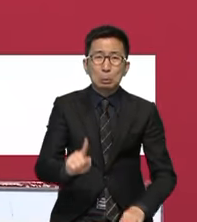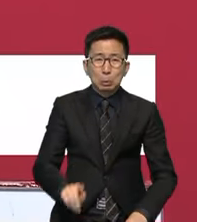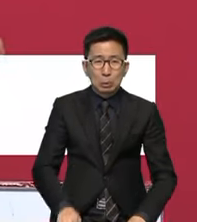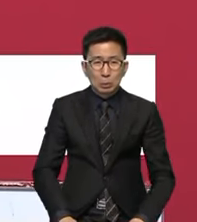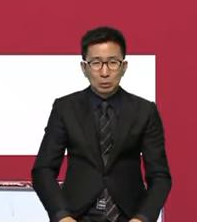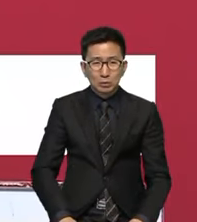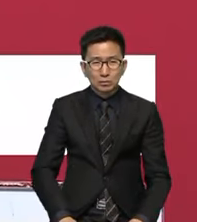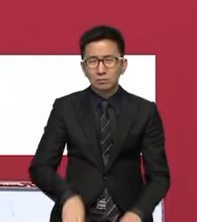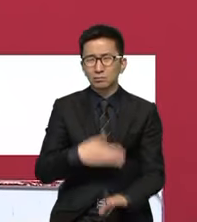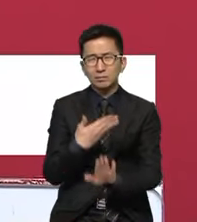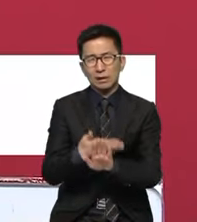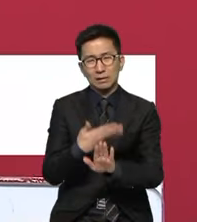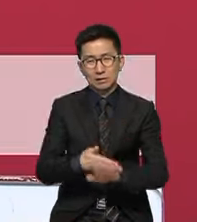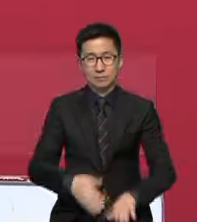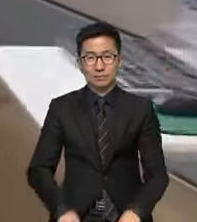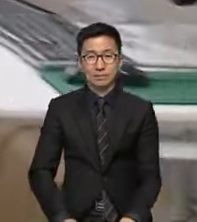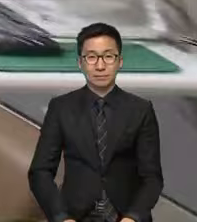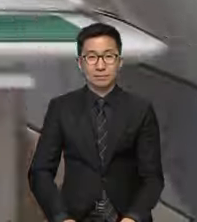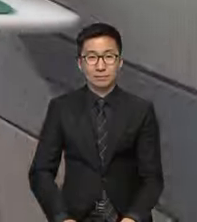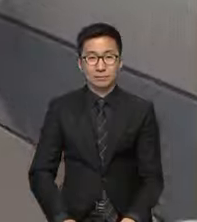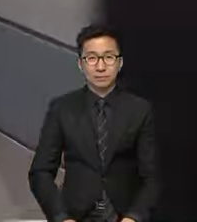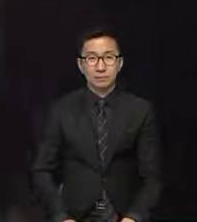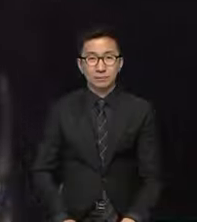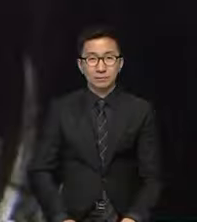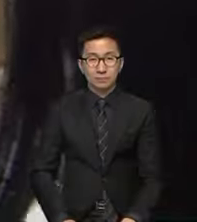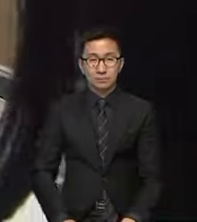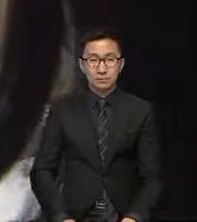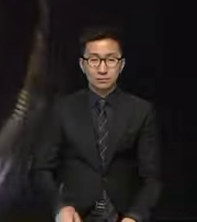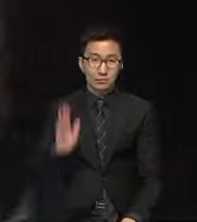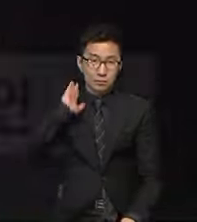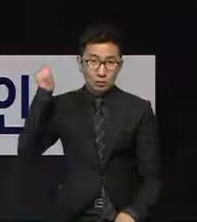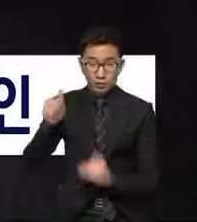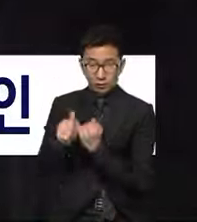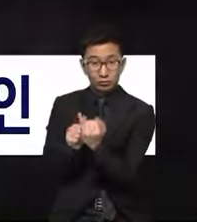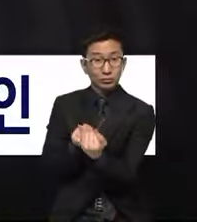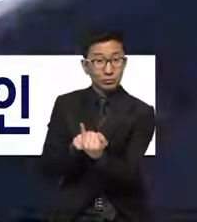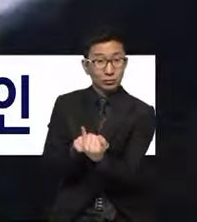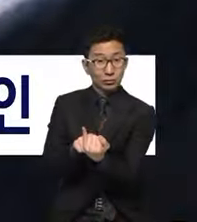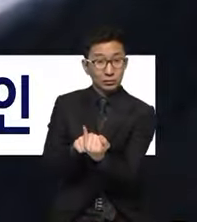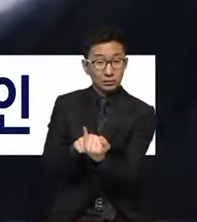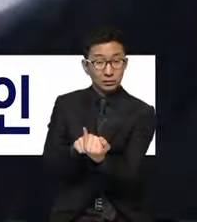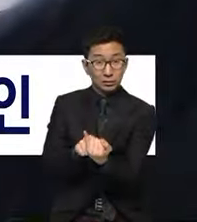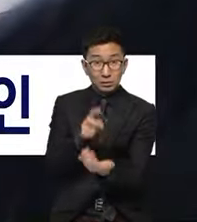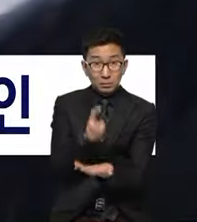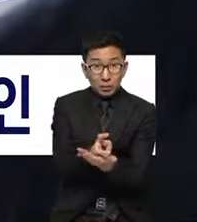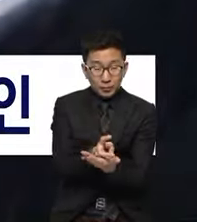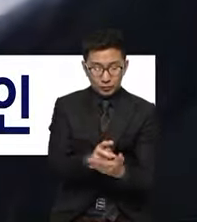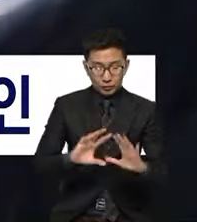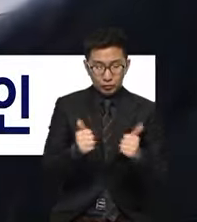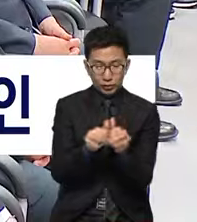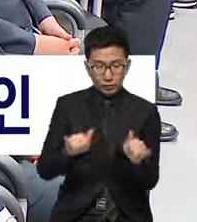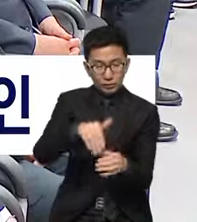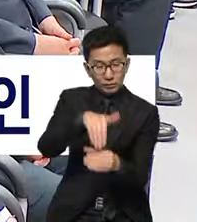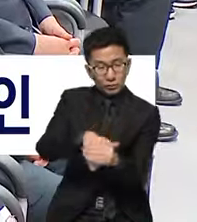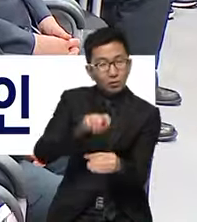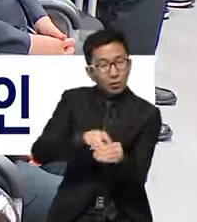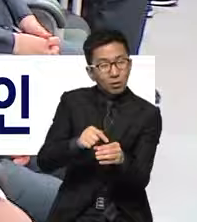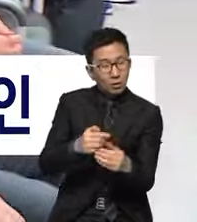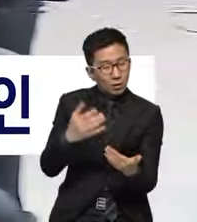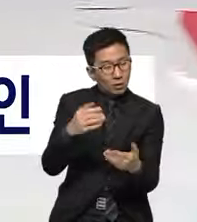궁중암투는 지금 이 관계에서는 끼어들 자리가 없습니다. 김건희 여사 특검법이 총선용 악법이란 입장은